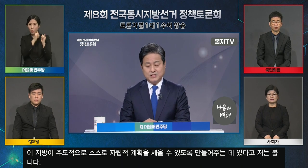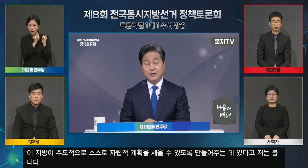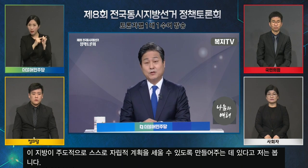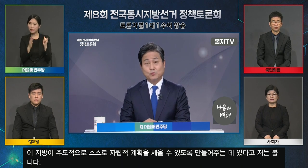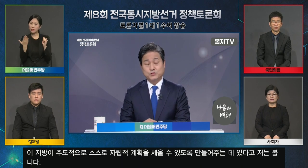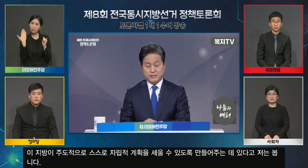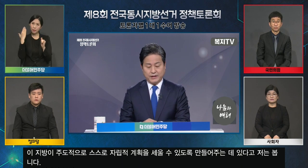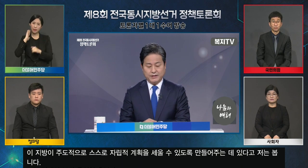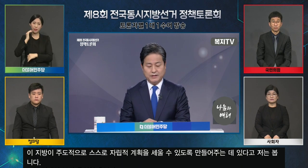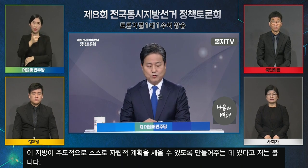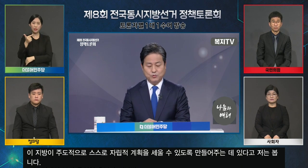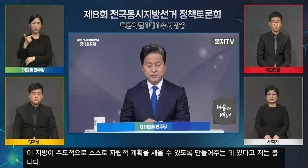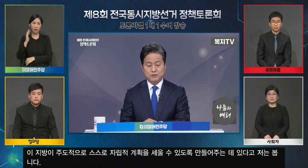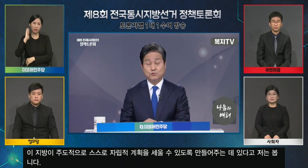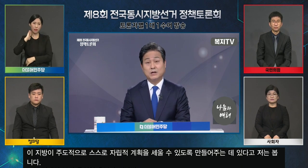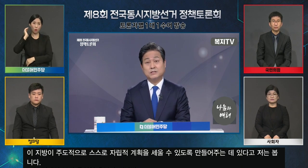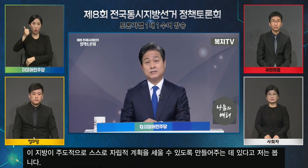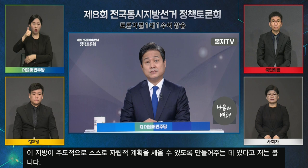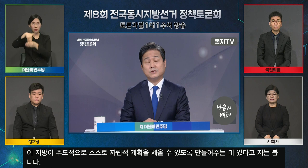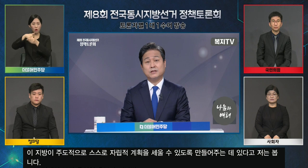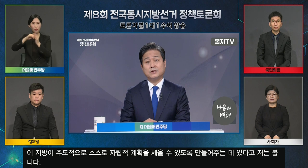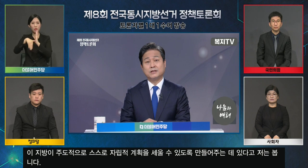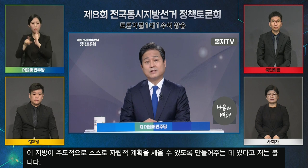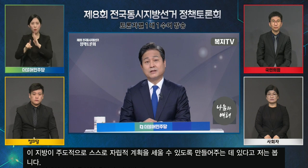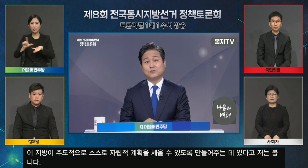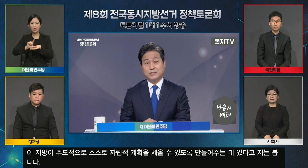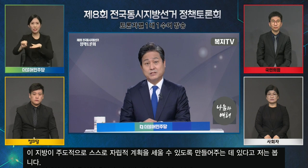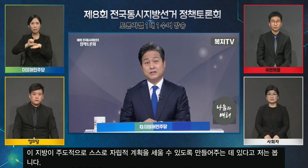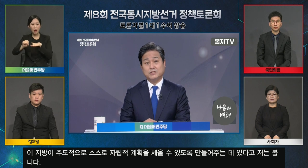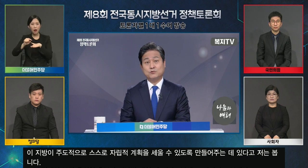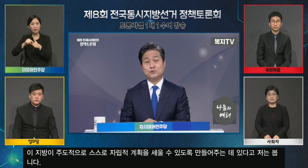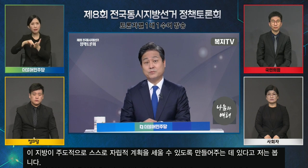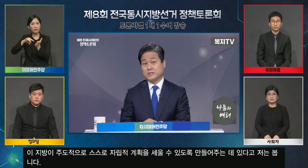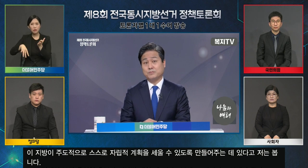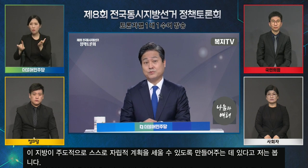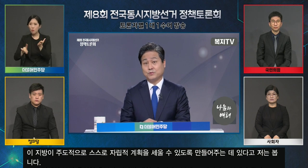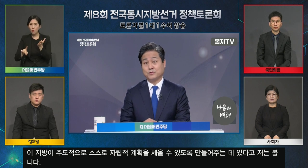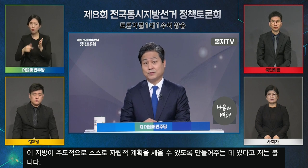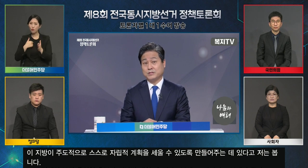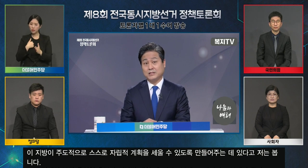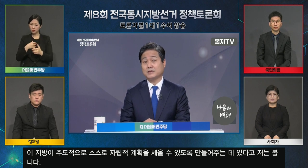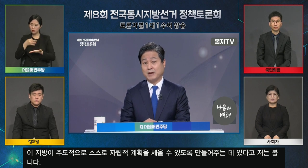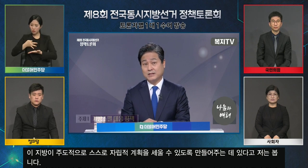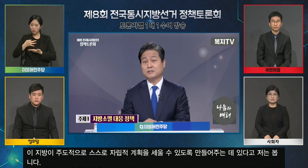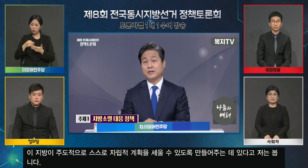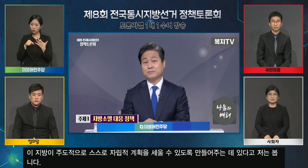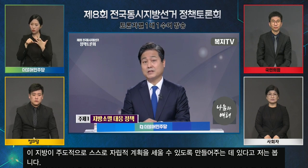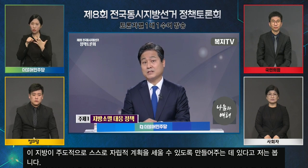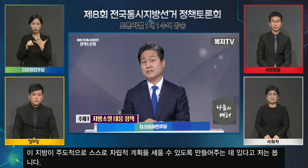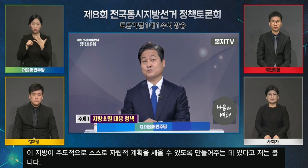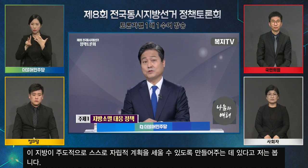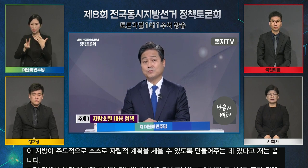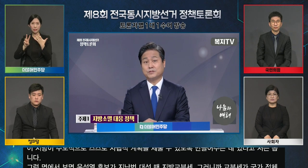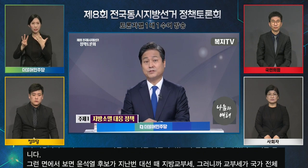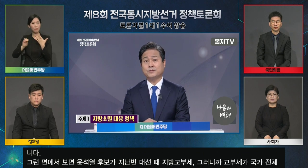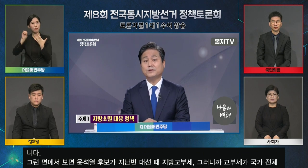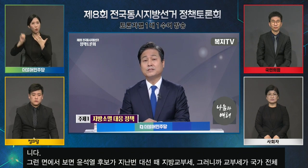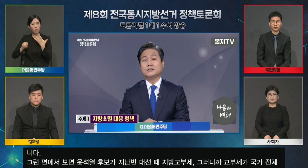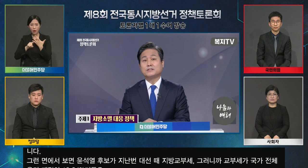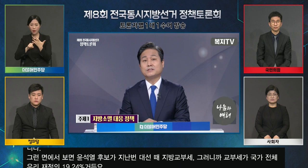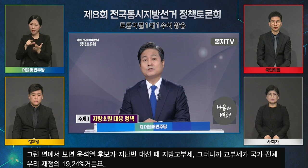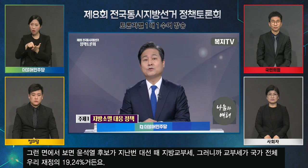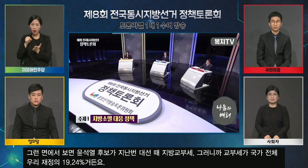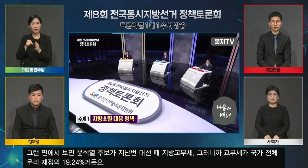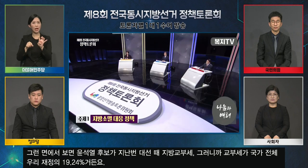대선 때 지방교부세 그러니까 교부세가 국가 전체 우리 재정의 19.24%거든요. 상당히 많은 금액입니다. 한 40조는 없거든요.